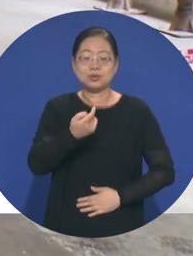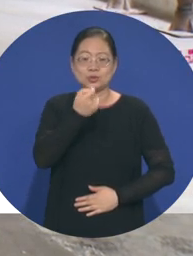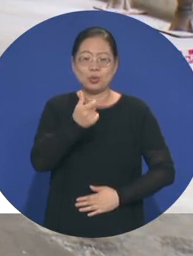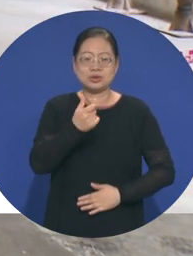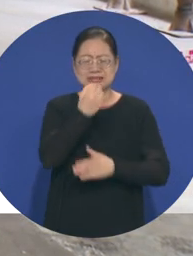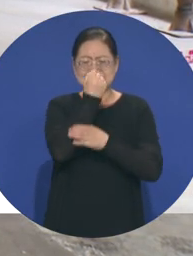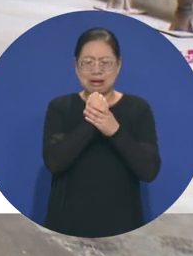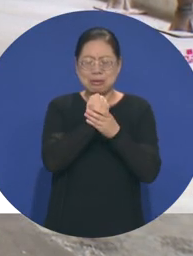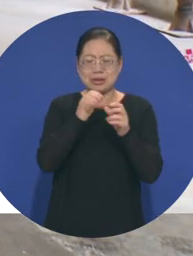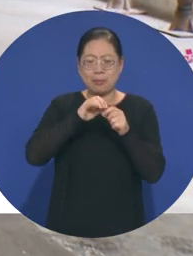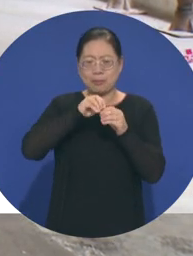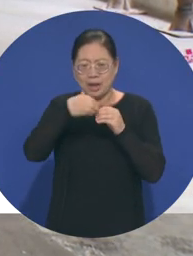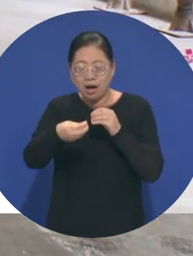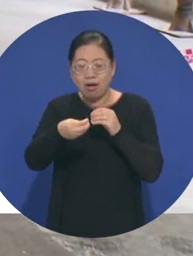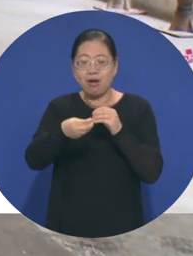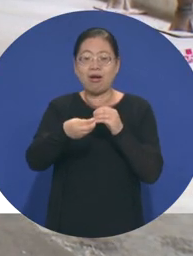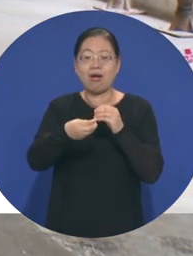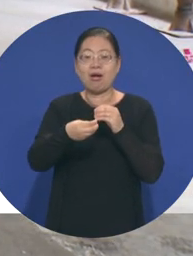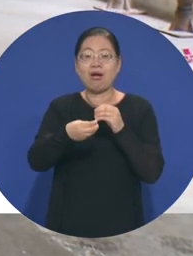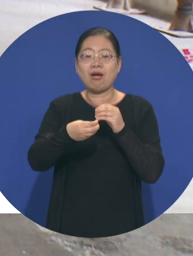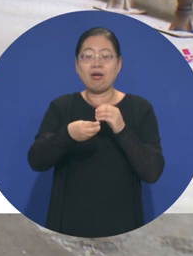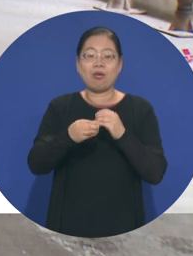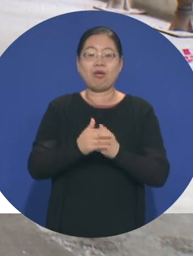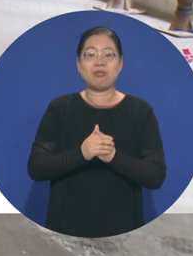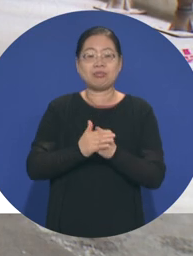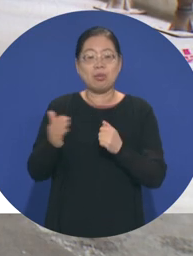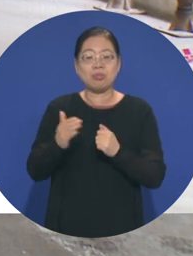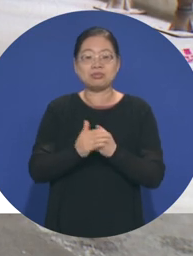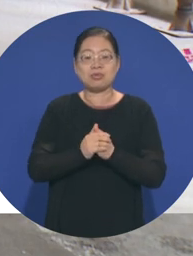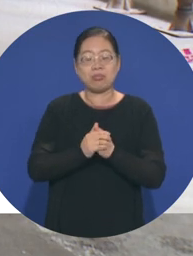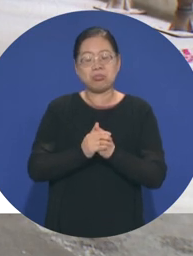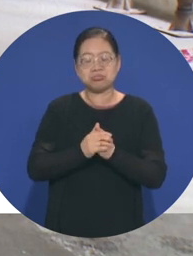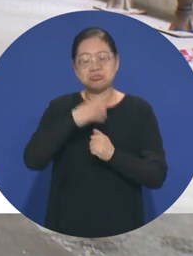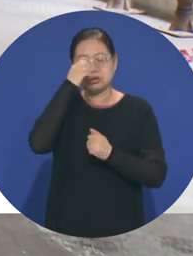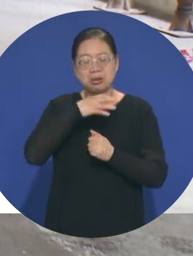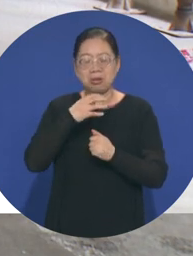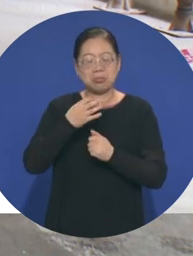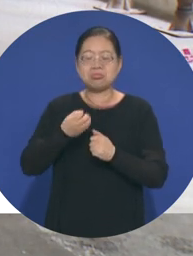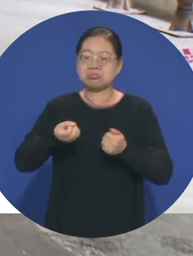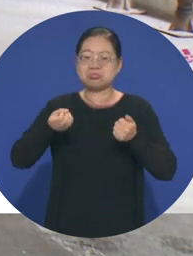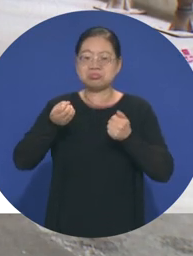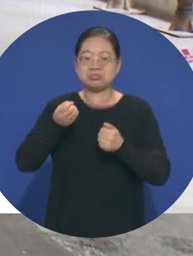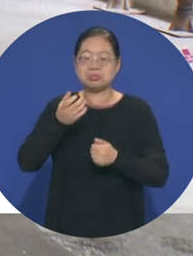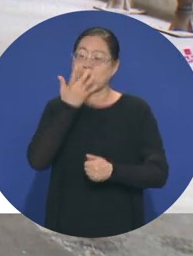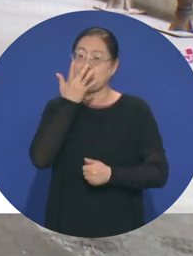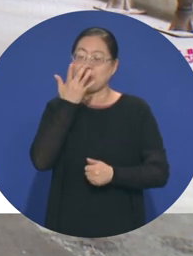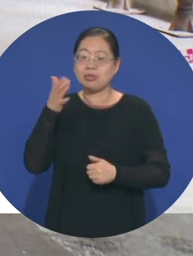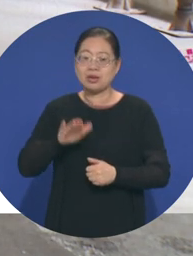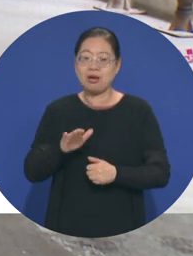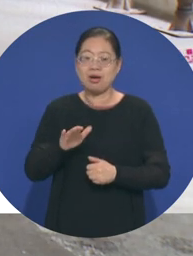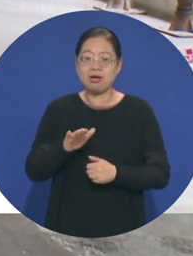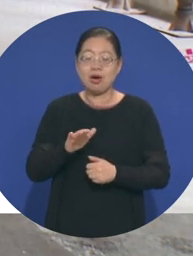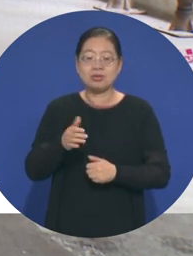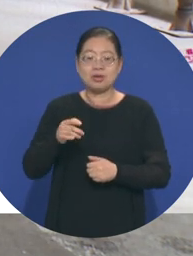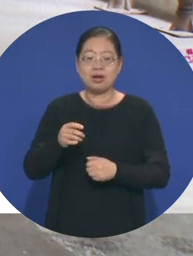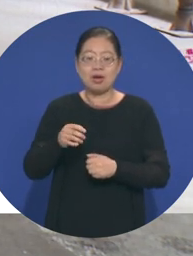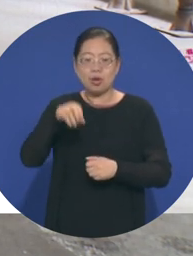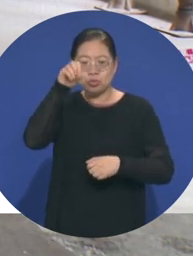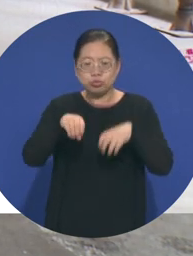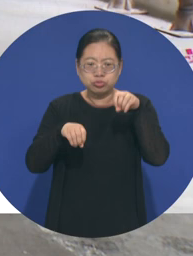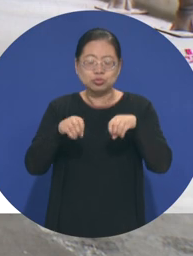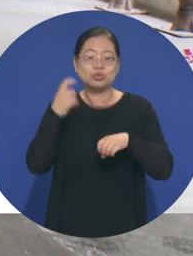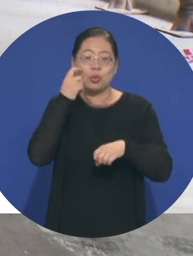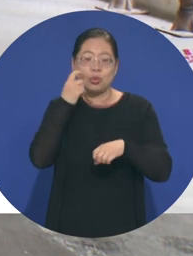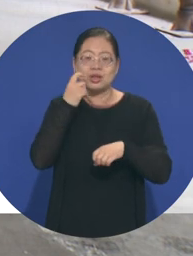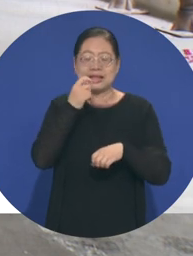부식이 돼서 떨어져 나온 거예요 그래서 얘기가 처음에는 사소하게 지나갔는데 이제 주민들이 이제 뚝뚝 소리가